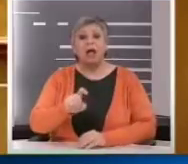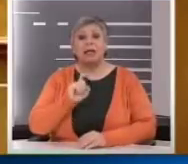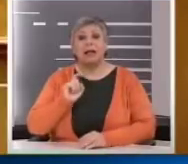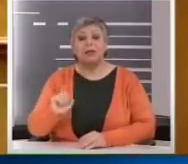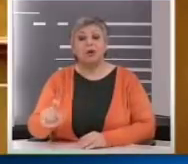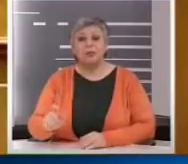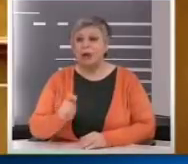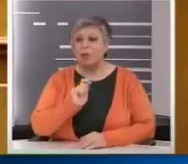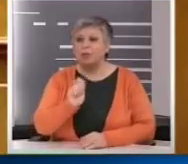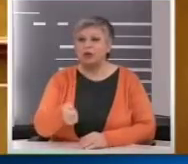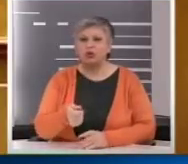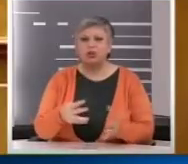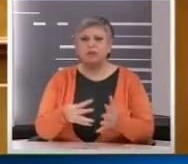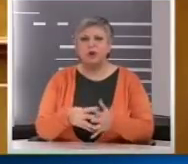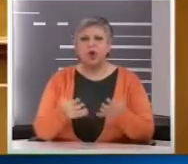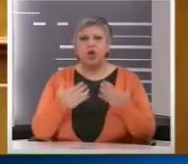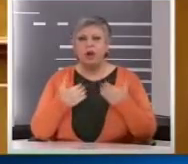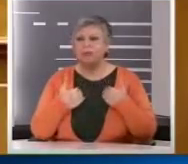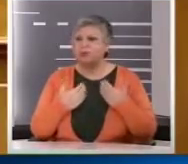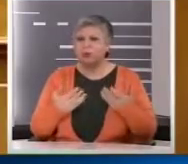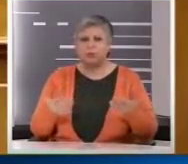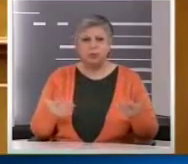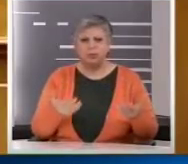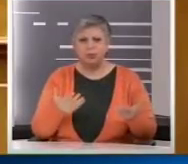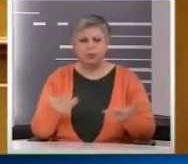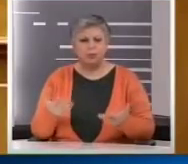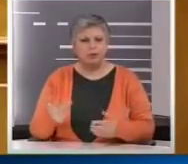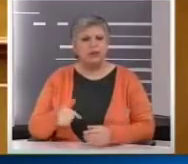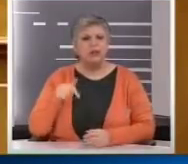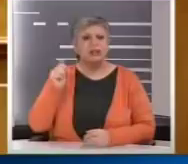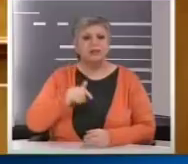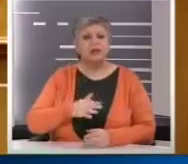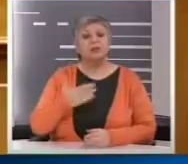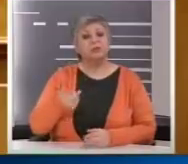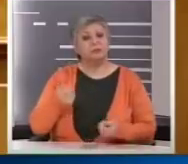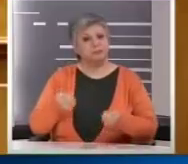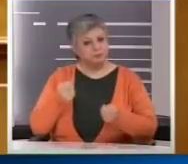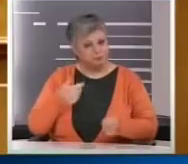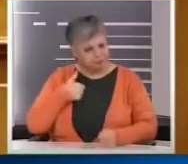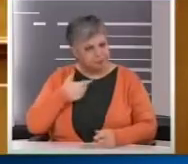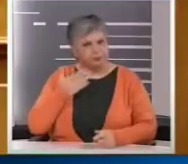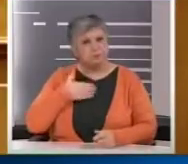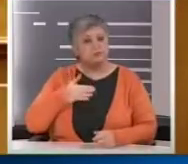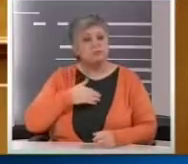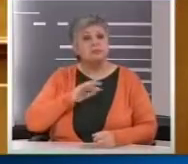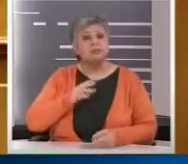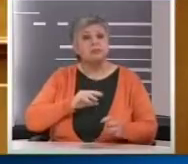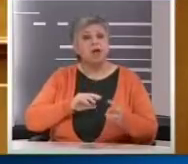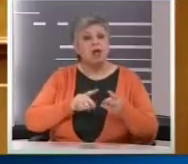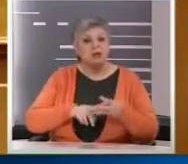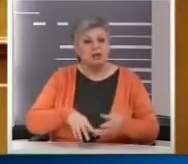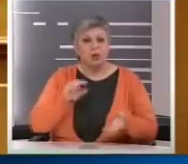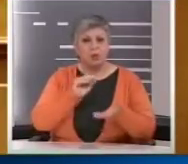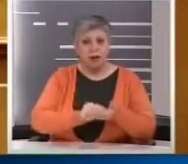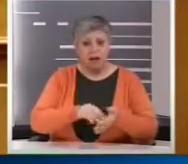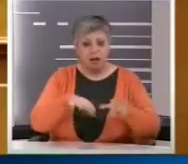τιμολόγιο. Δεν ξέρουμε πού πήγανε. Και για να μην προχωρήσουν τότε σε άσκηση δίωξης, ζητήσανε νέο πόρισμα. Και τρίτο πόρισμα. Και δώστε πάνω